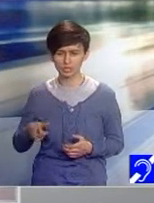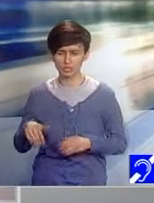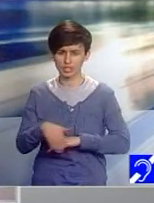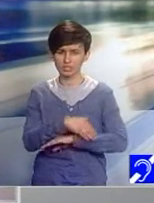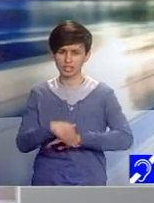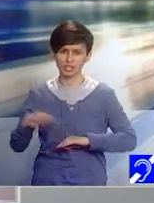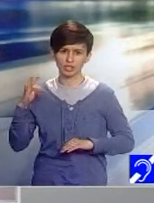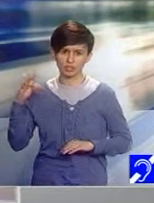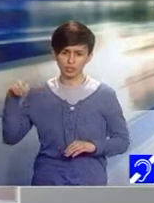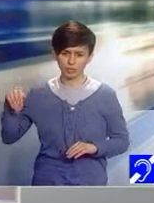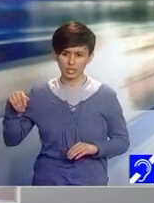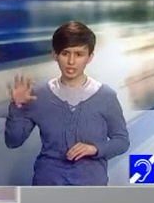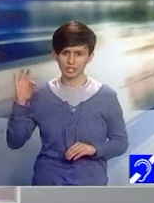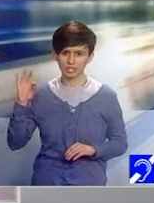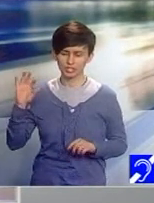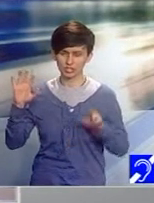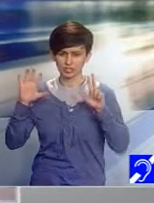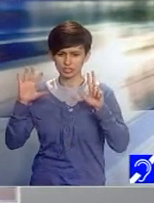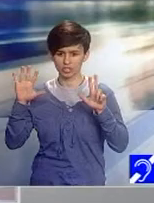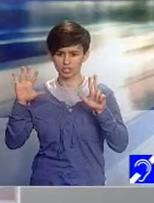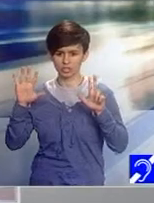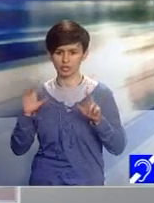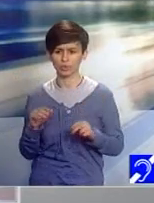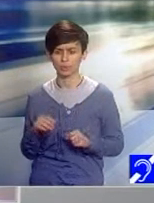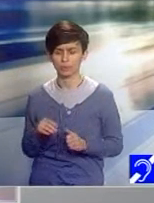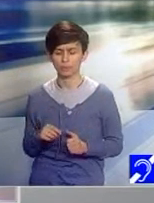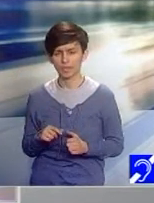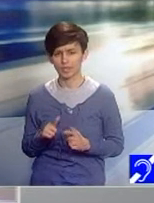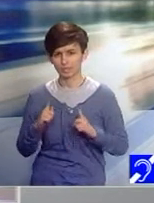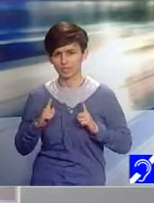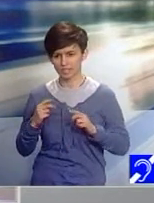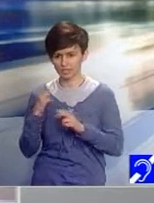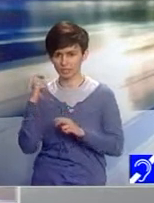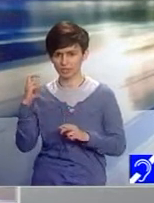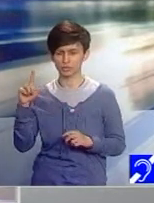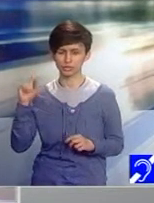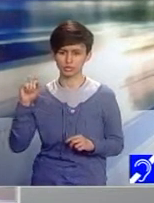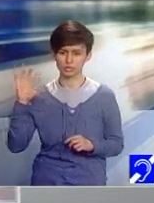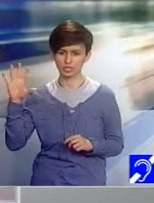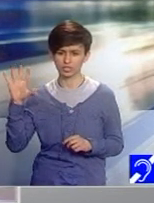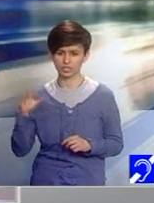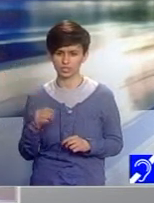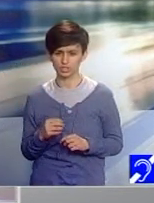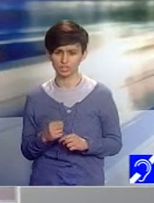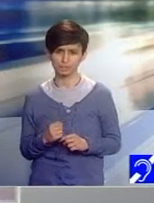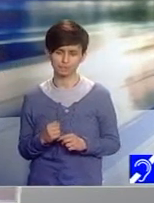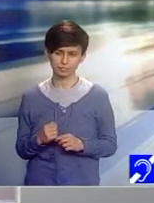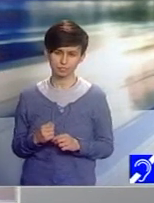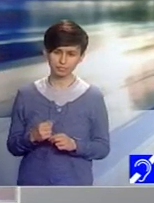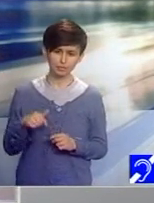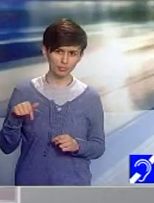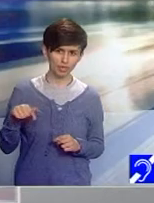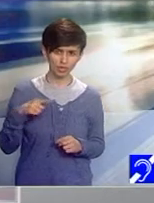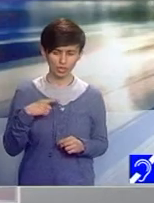Teodor Mihali 58, stația troleibusului 25, Căminul Economica 1. Acolo o